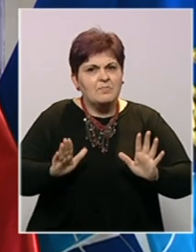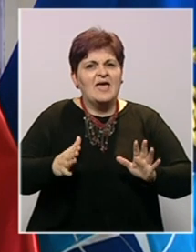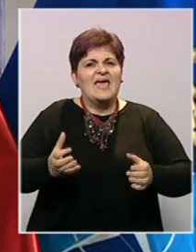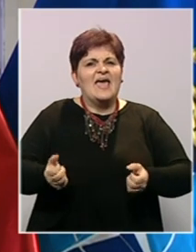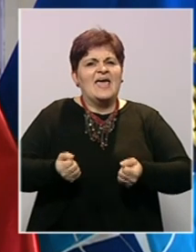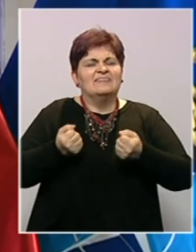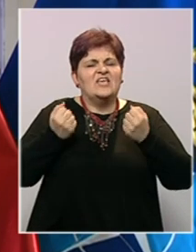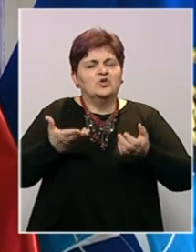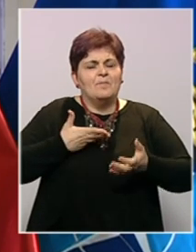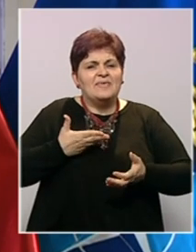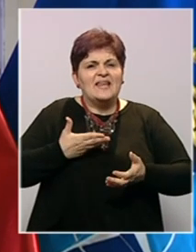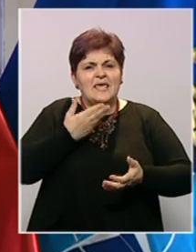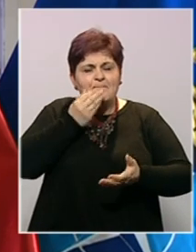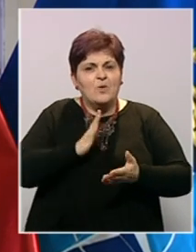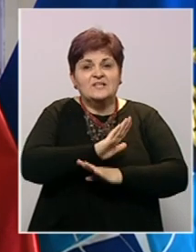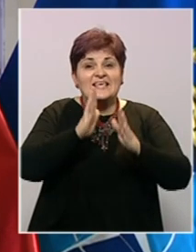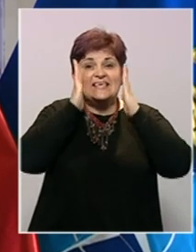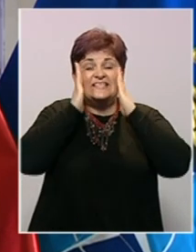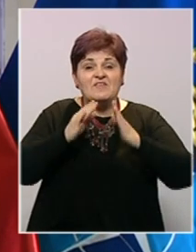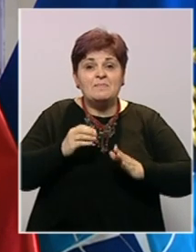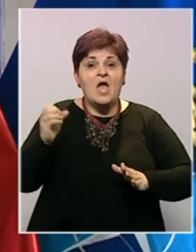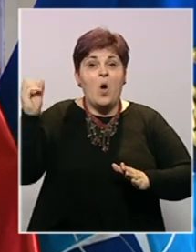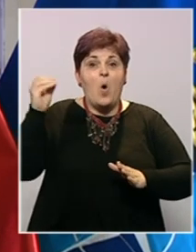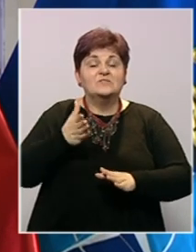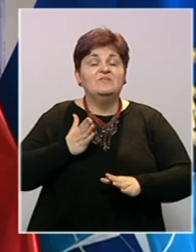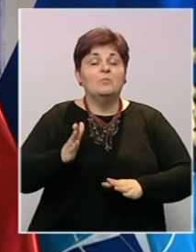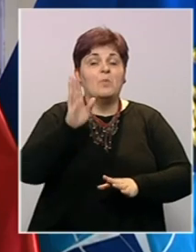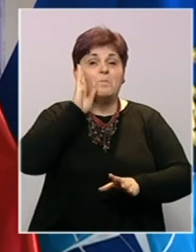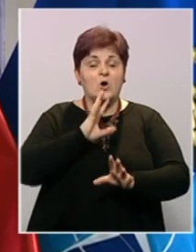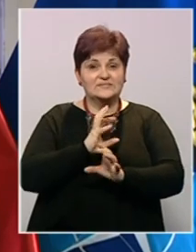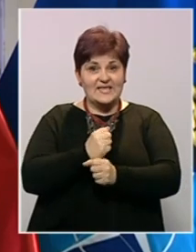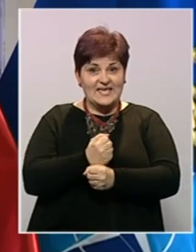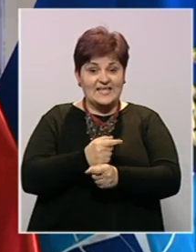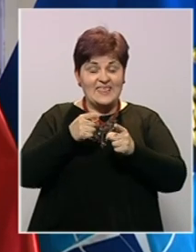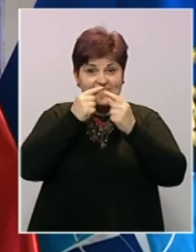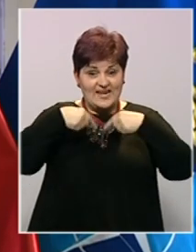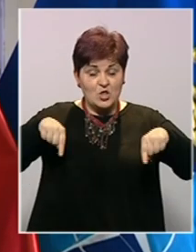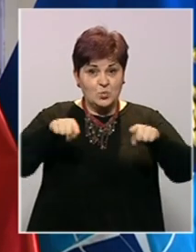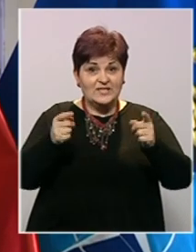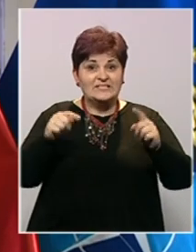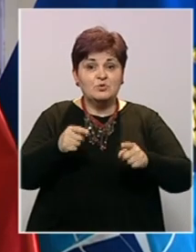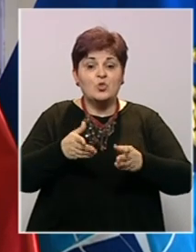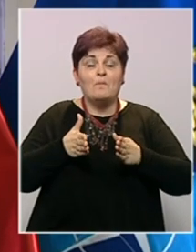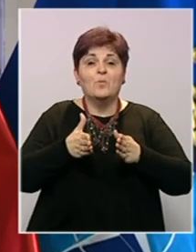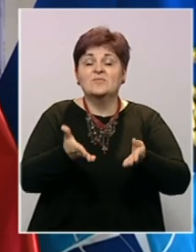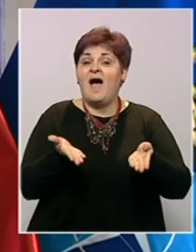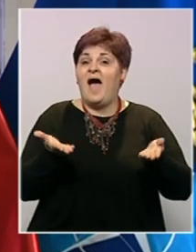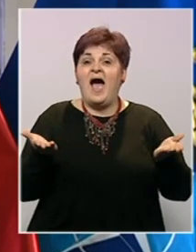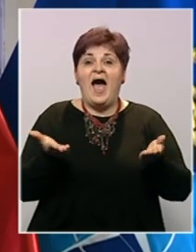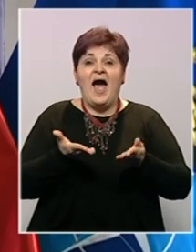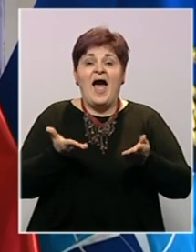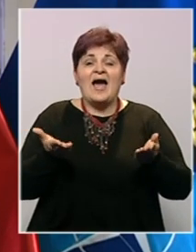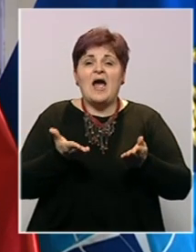izborena postignuća svih koji vjeruju u svjetliju budućnost Bosne i Hercegovine. Njeni ljudi će zajedno doći do puta ka